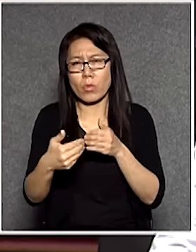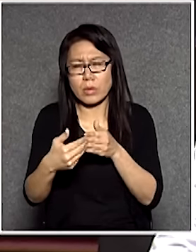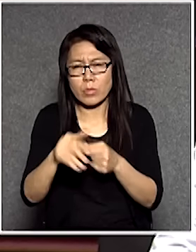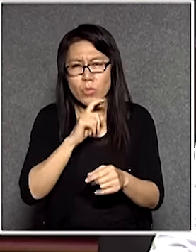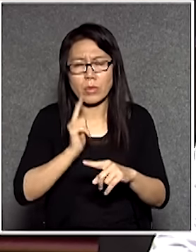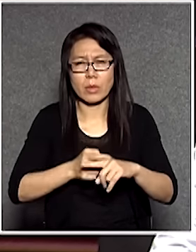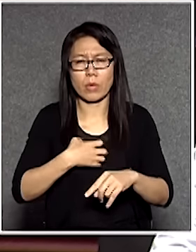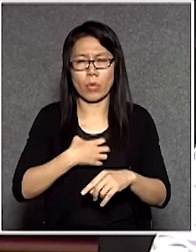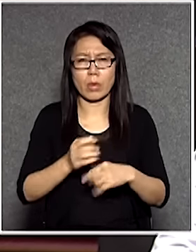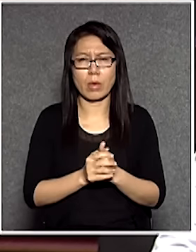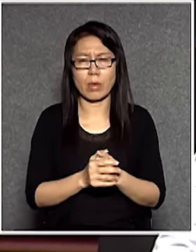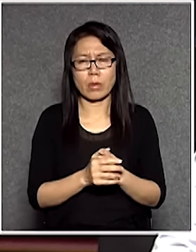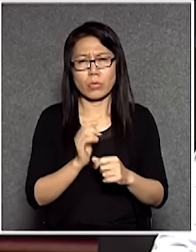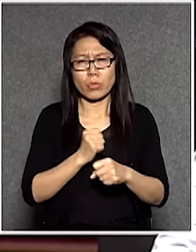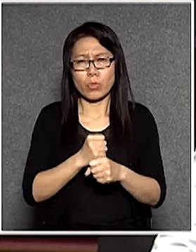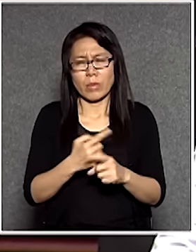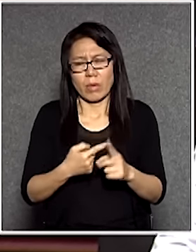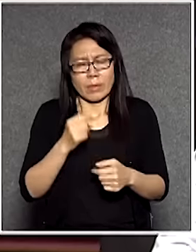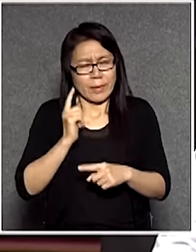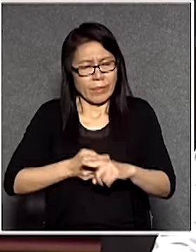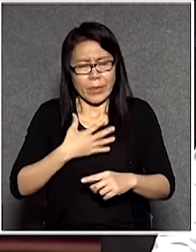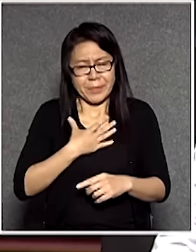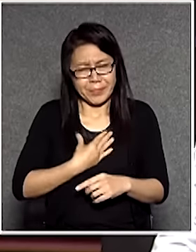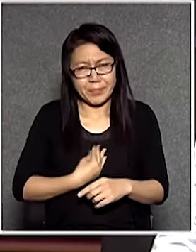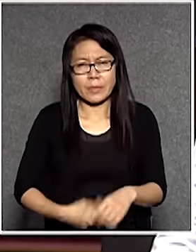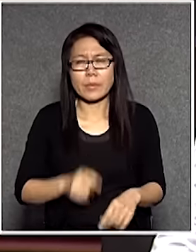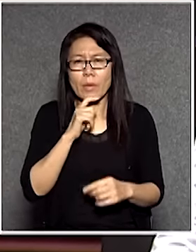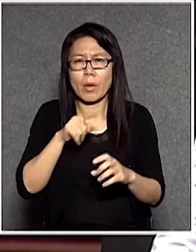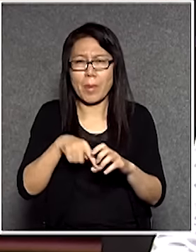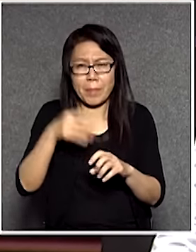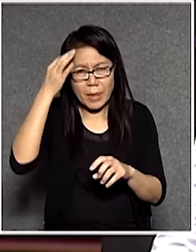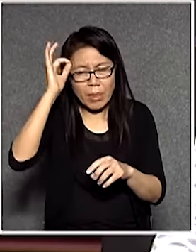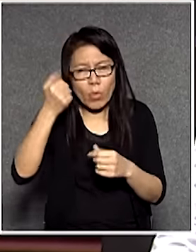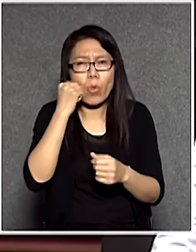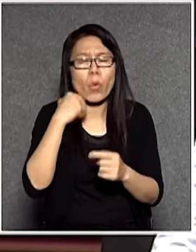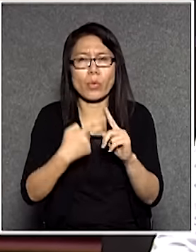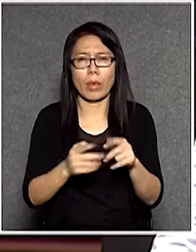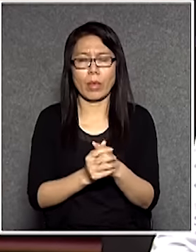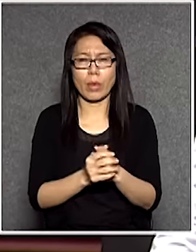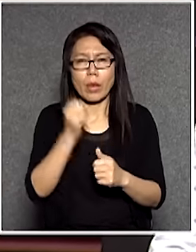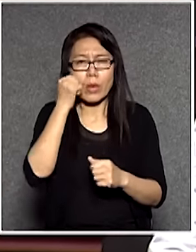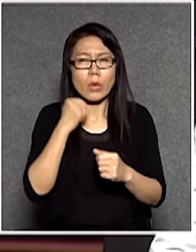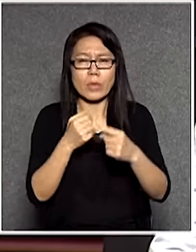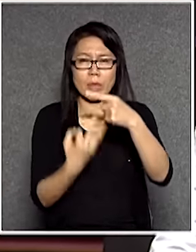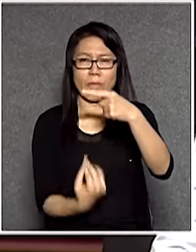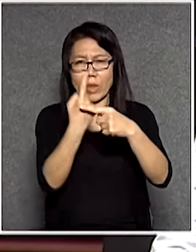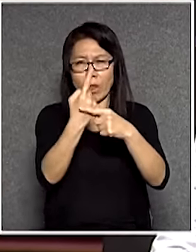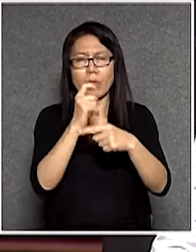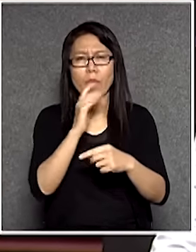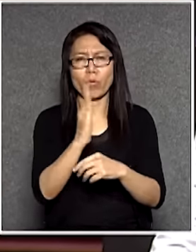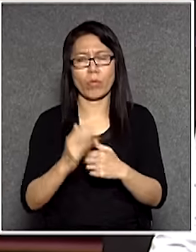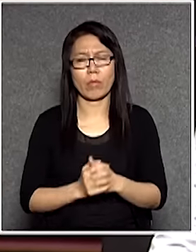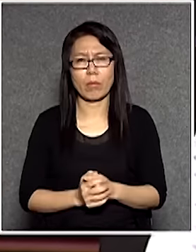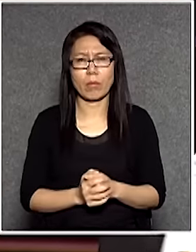得真的，如果做人做到這樣真的很淒涼，是吧？貧窮老人佔了長者人口三分之一啊，大佬，是